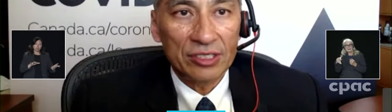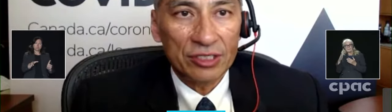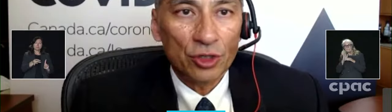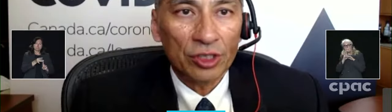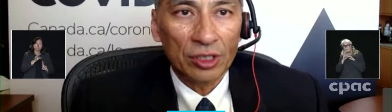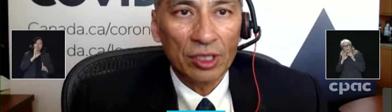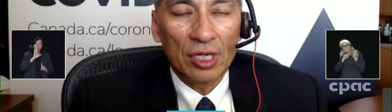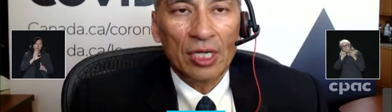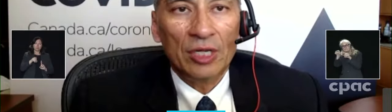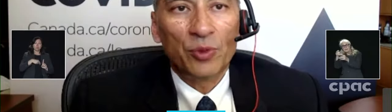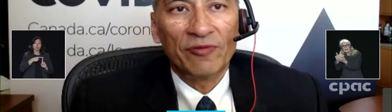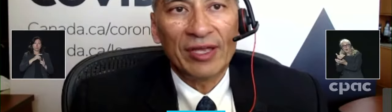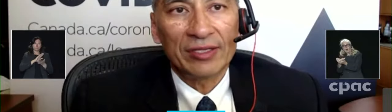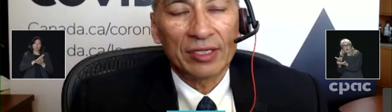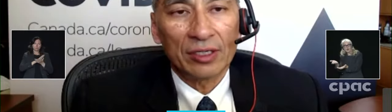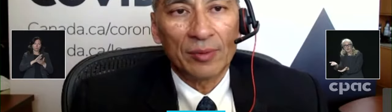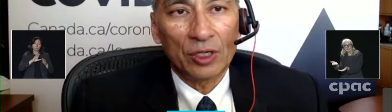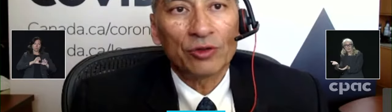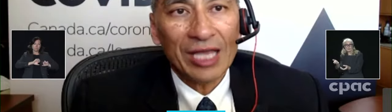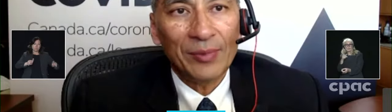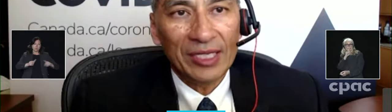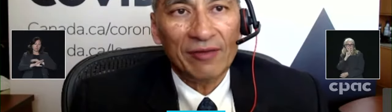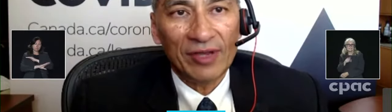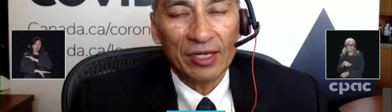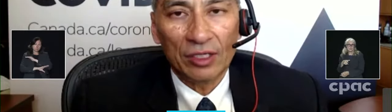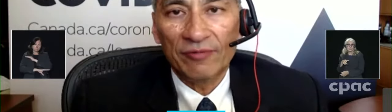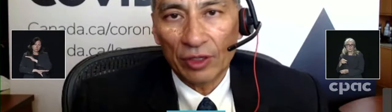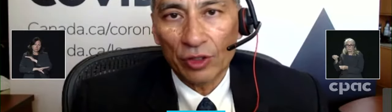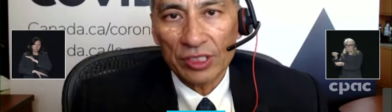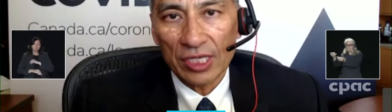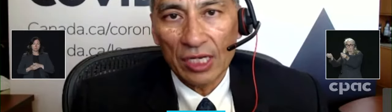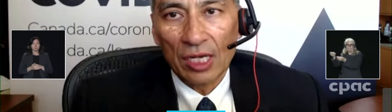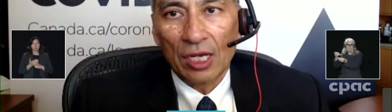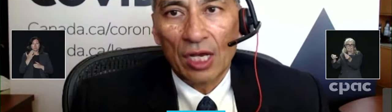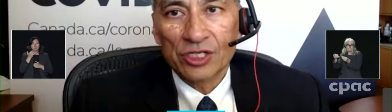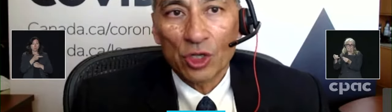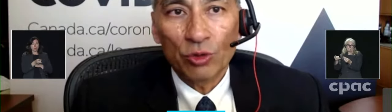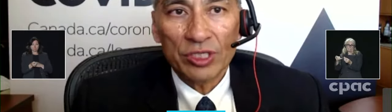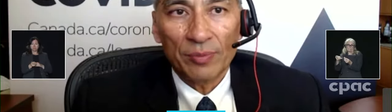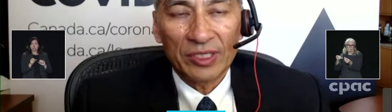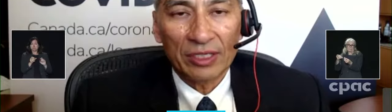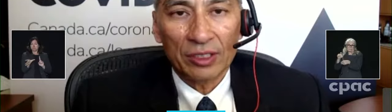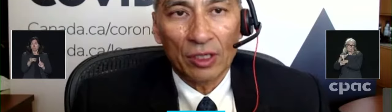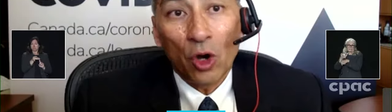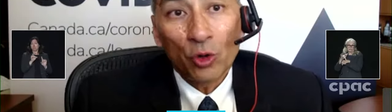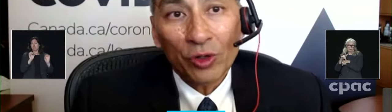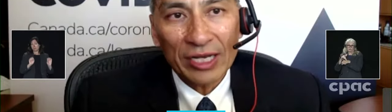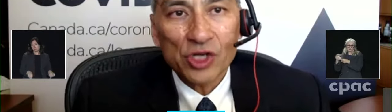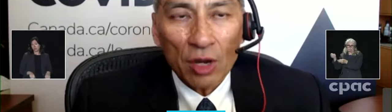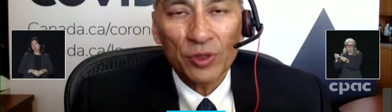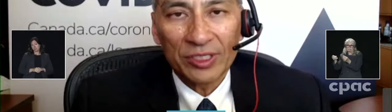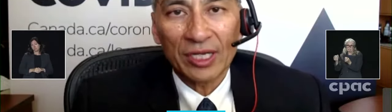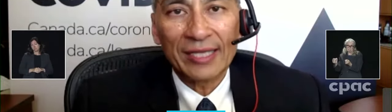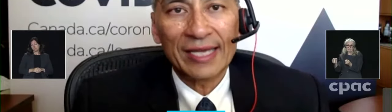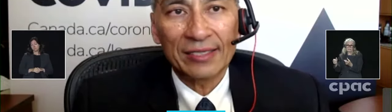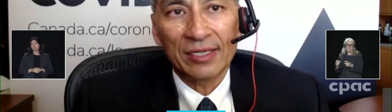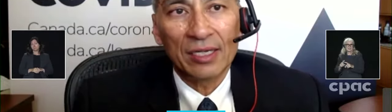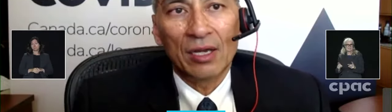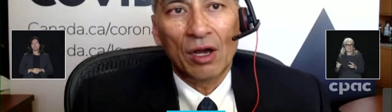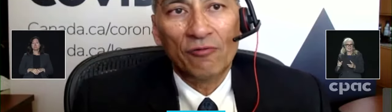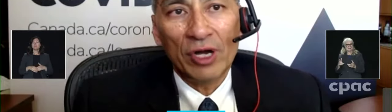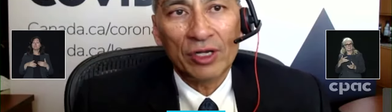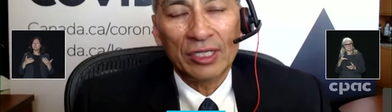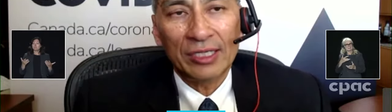que c'est sûr qu'ils peuvent être comme contaminés avec le virus. Chose peut-être encourageante, on peut dire, à